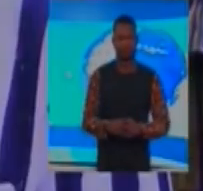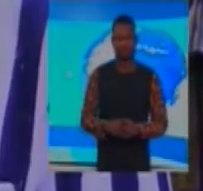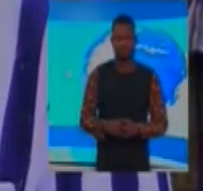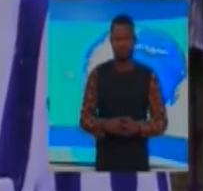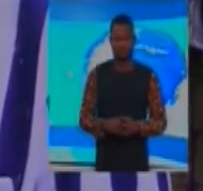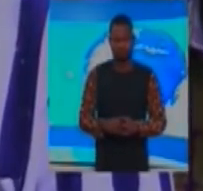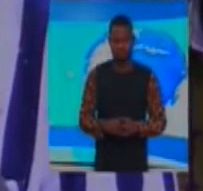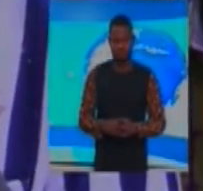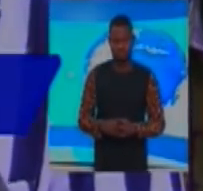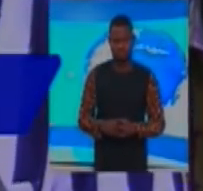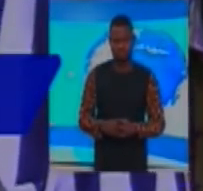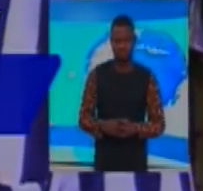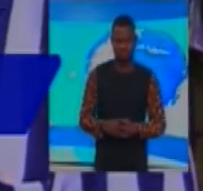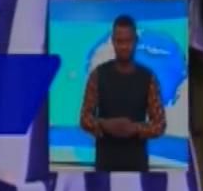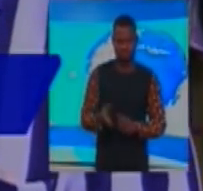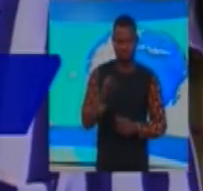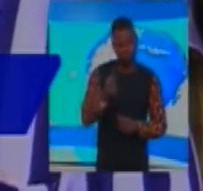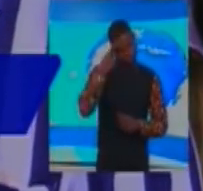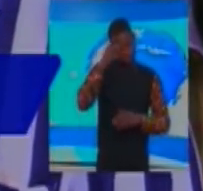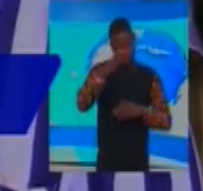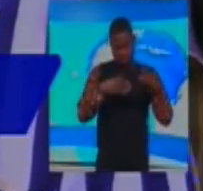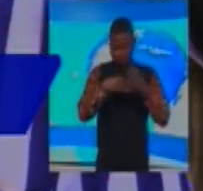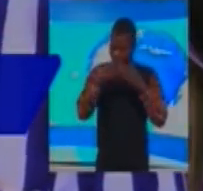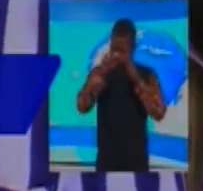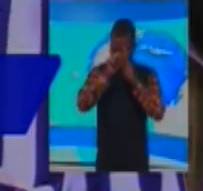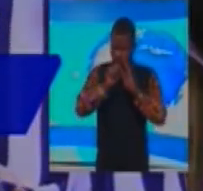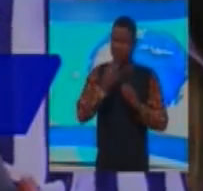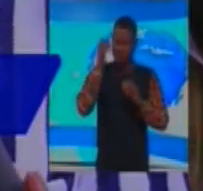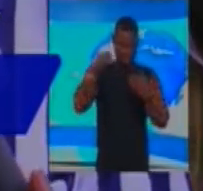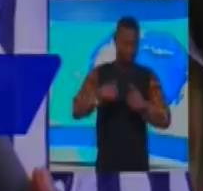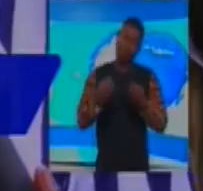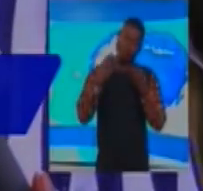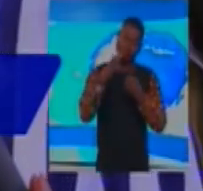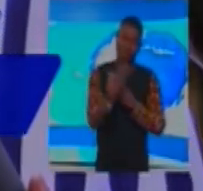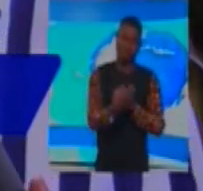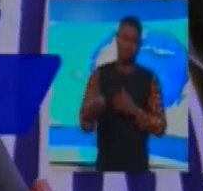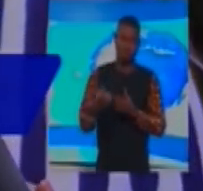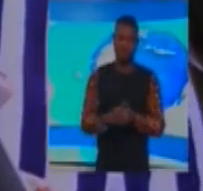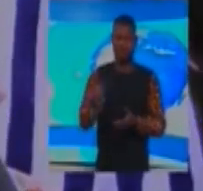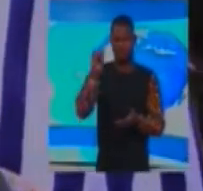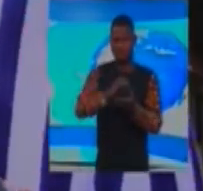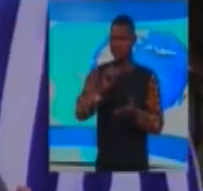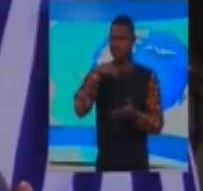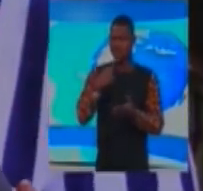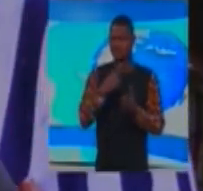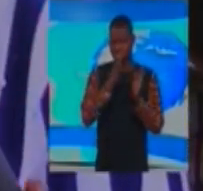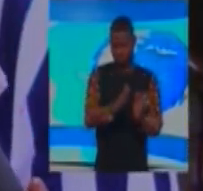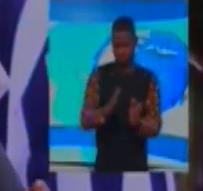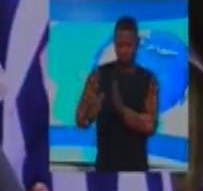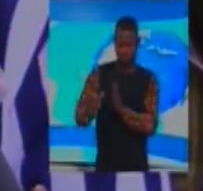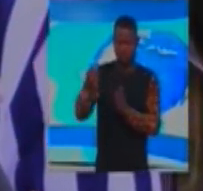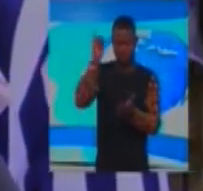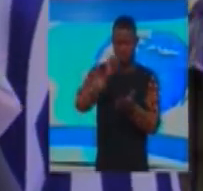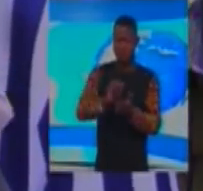l'édification d'une telle infrastructure, il y a beaucoup d'acteurs. Il y a ceux qui s'occupent de l'aménagement, ceux